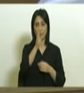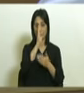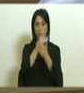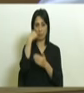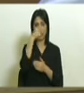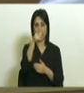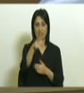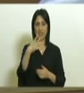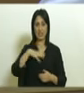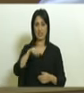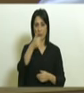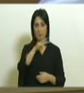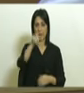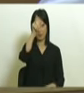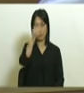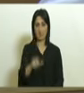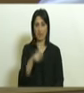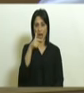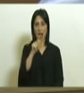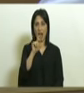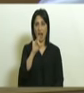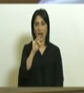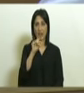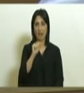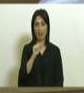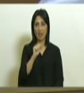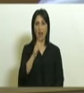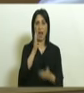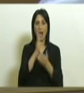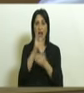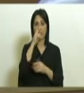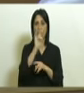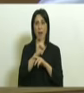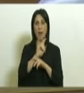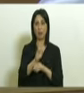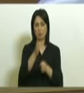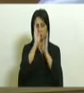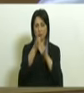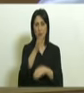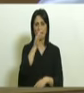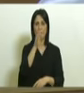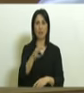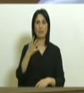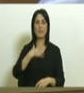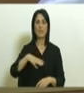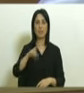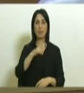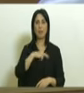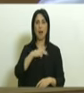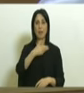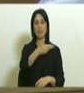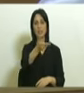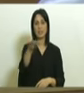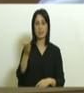პირადად საქართველოს პრემიერ-მინისტრი გიორგი გახარია. ხართ მატყუარა. ამას გეუბნებით საქართველოს პარლამენტის